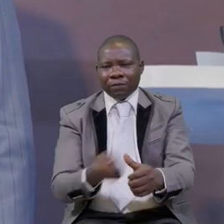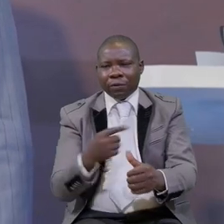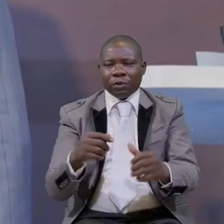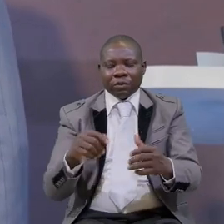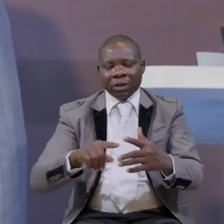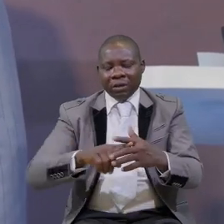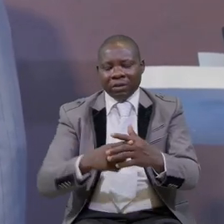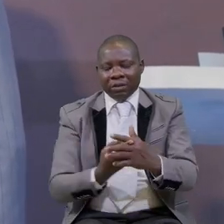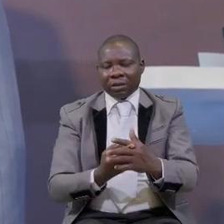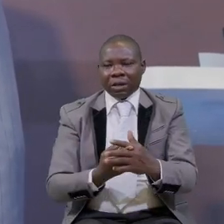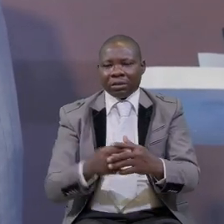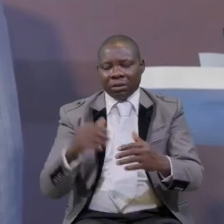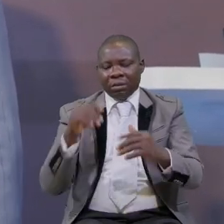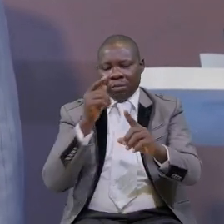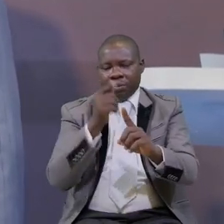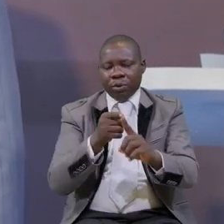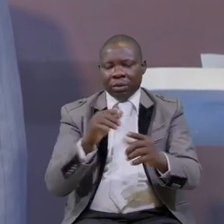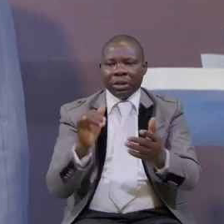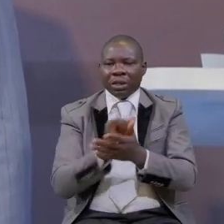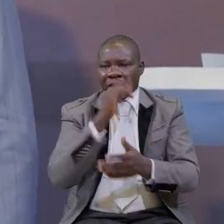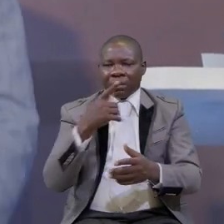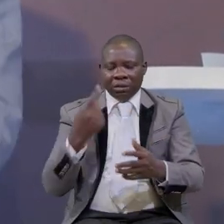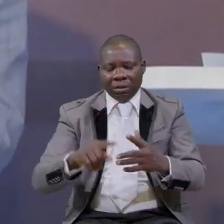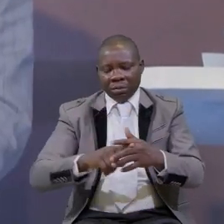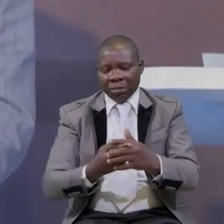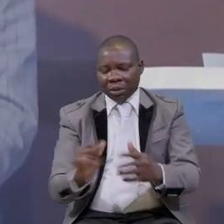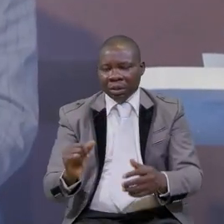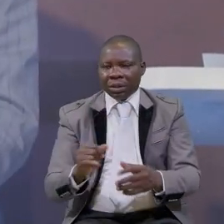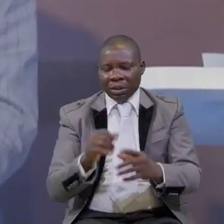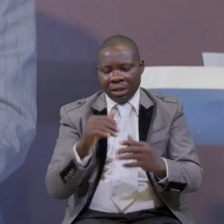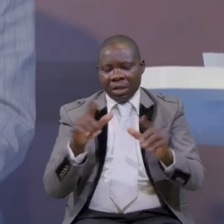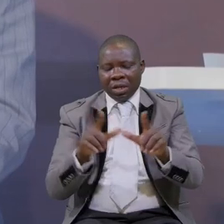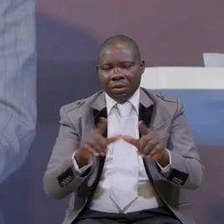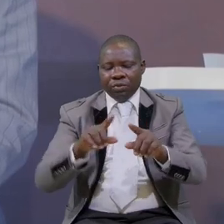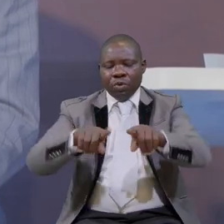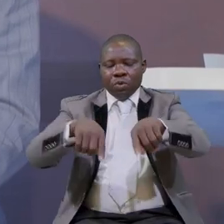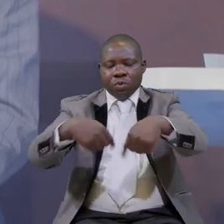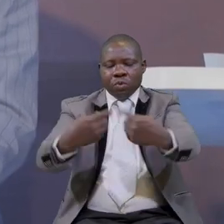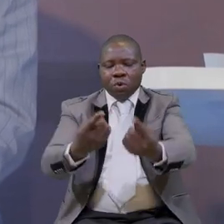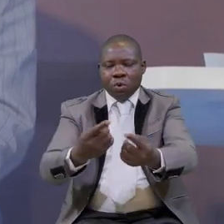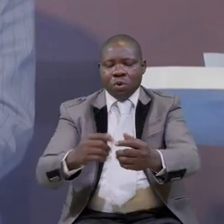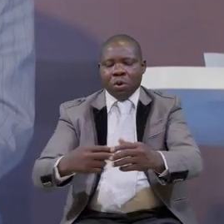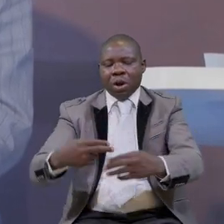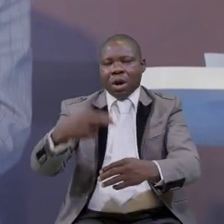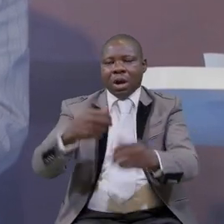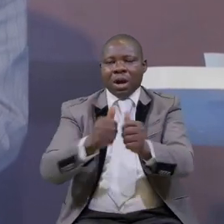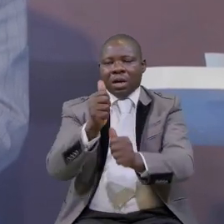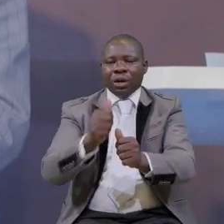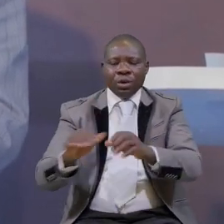Ça, c'est le commencement. C'est le début. Va plus haut. Fais